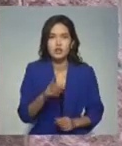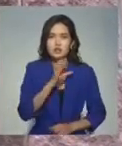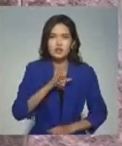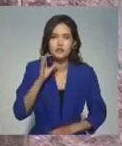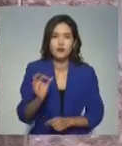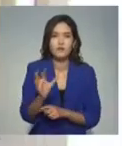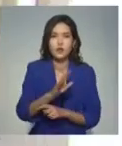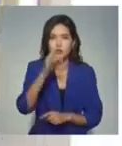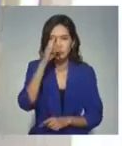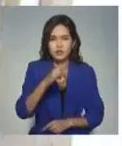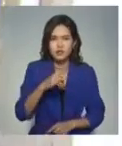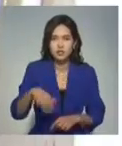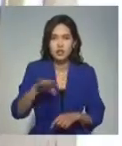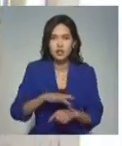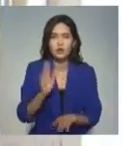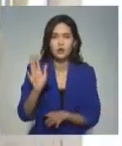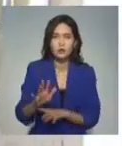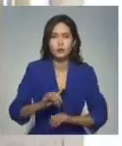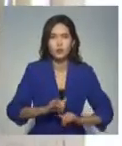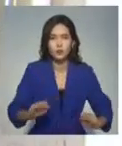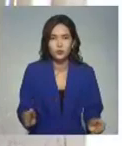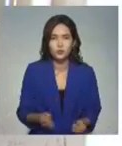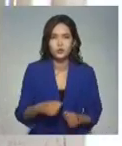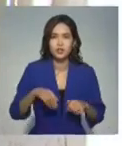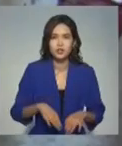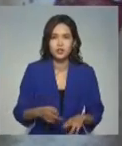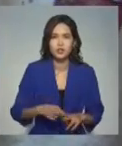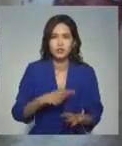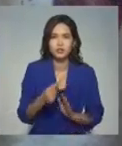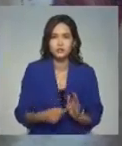востоке страны. Он поручил ускорить решение данного вопроса.